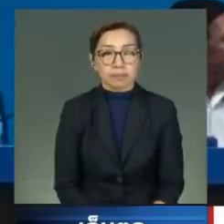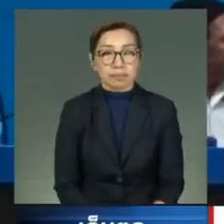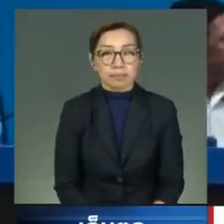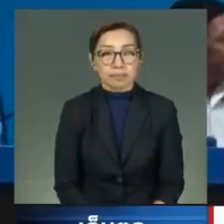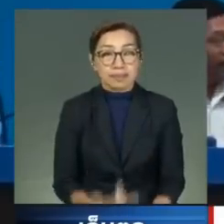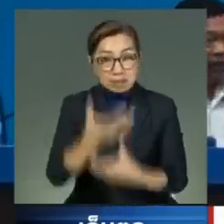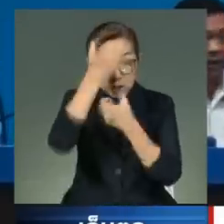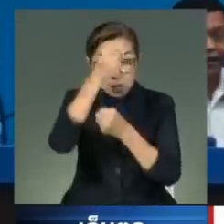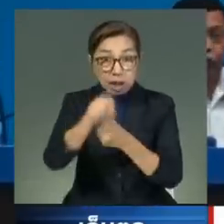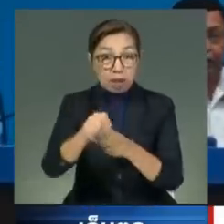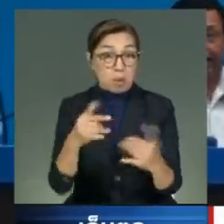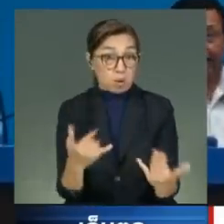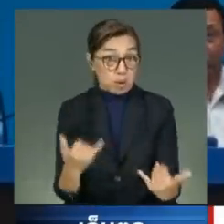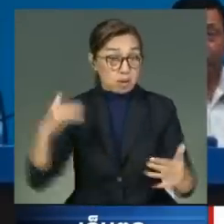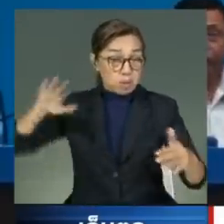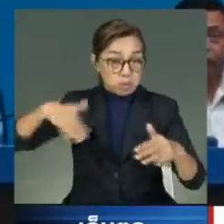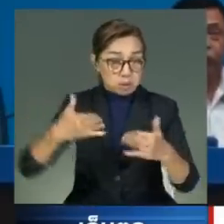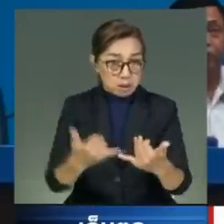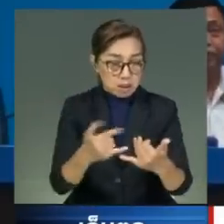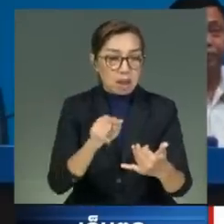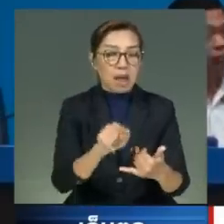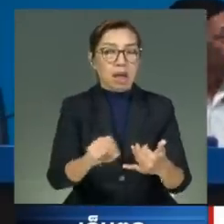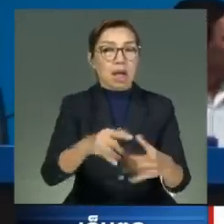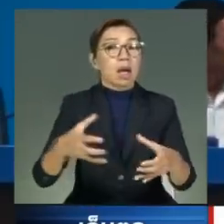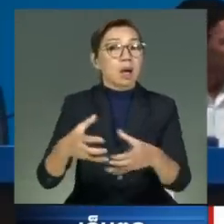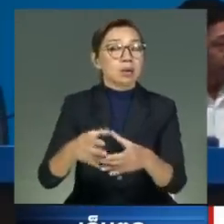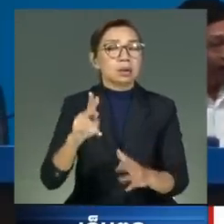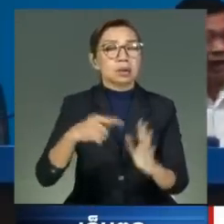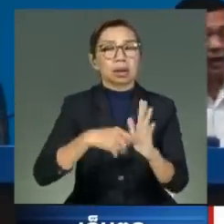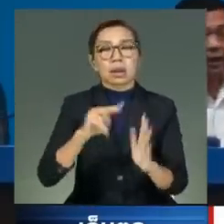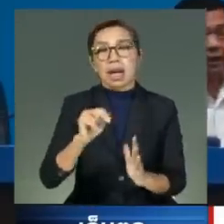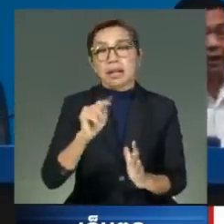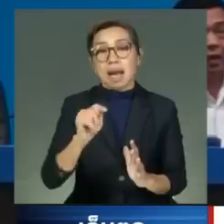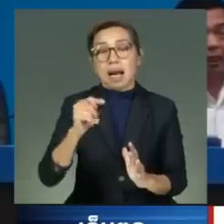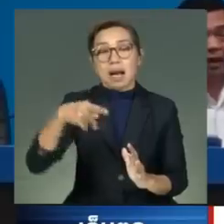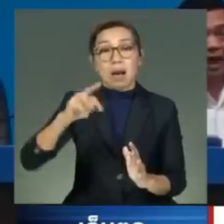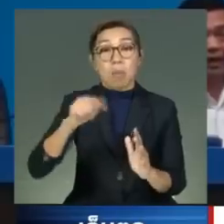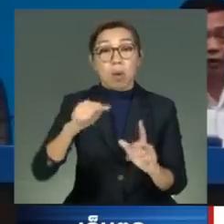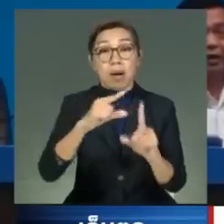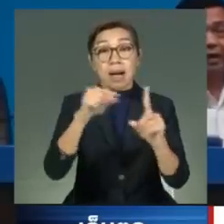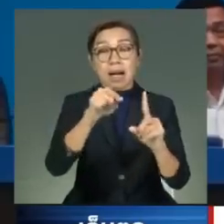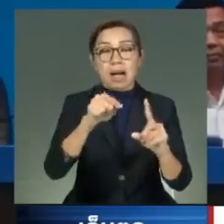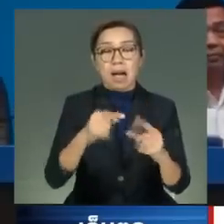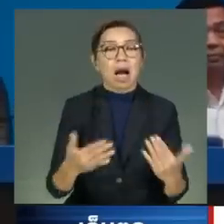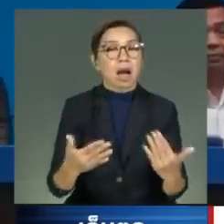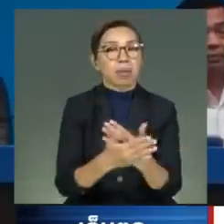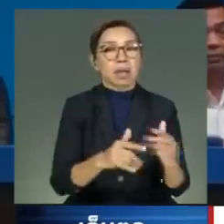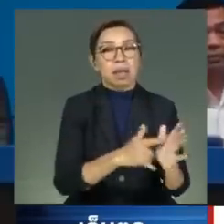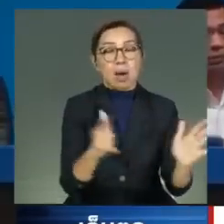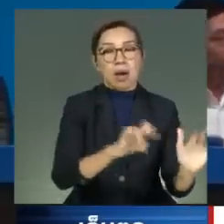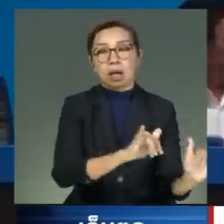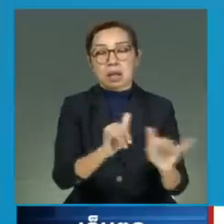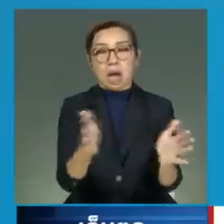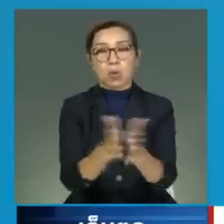น่าสนใจนะเพราะว่าปัจจุบันเนี้ยคุณกันตพงศ์ประยูรศักดิ์อ่ะค่ะเขาย้ายไปสมัครส.สเขต19มีนบุรีในนาม